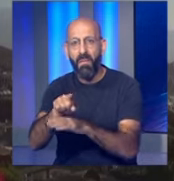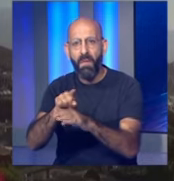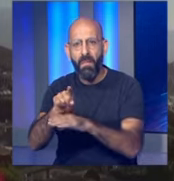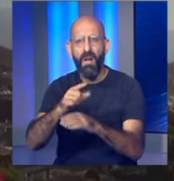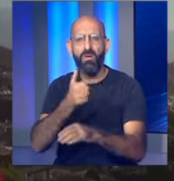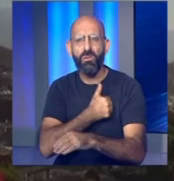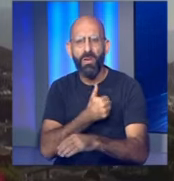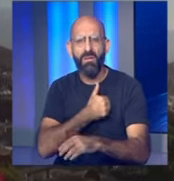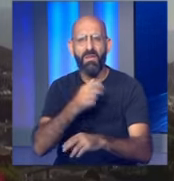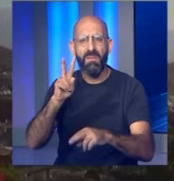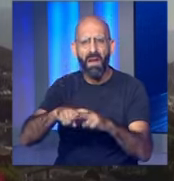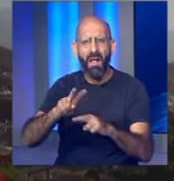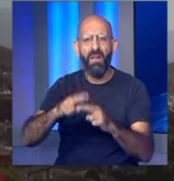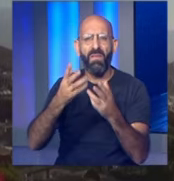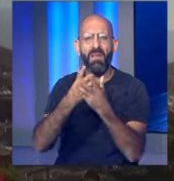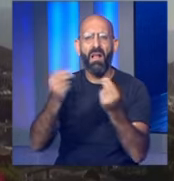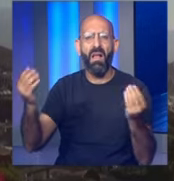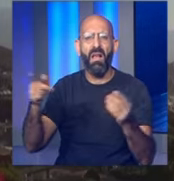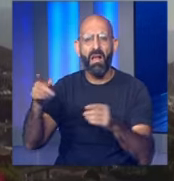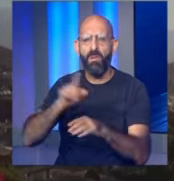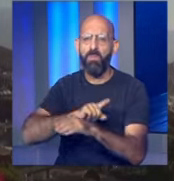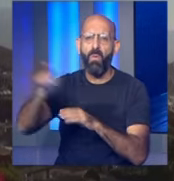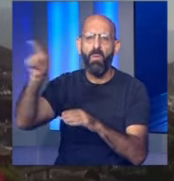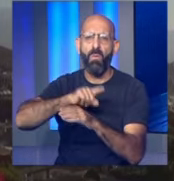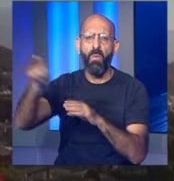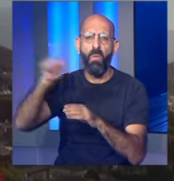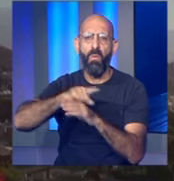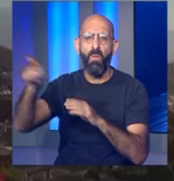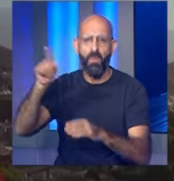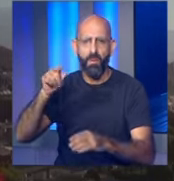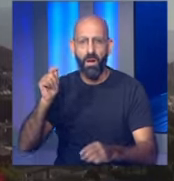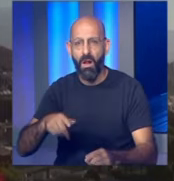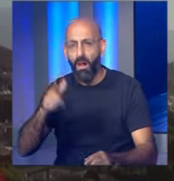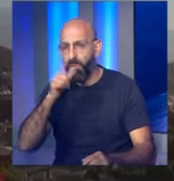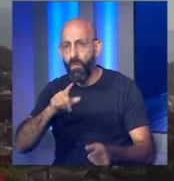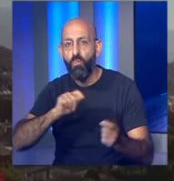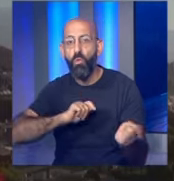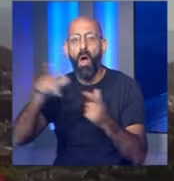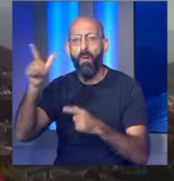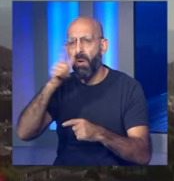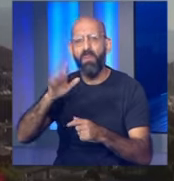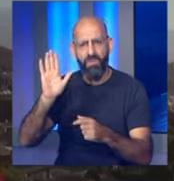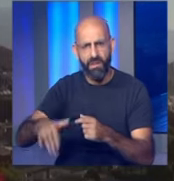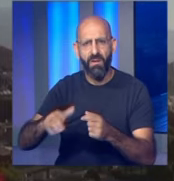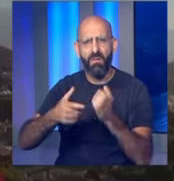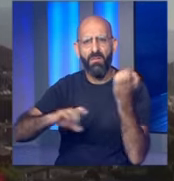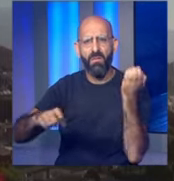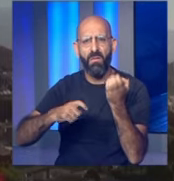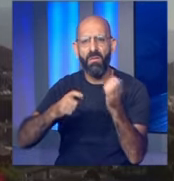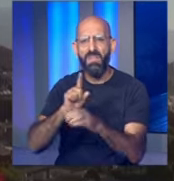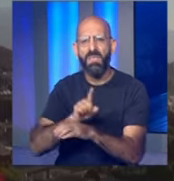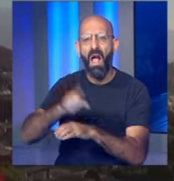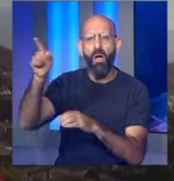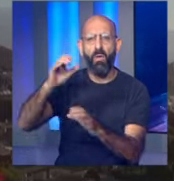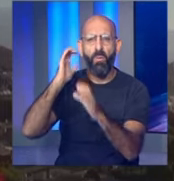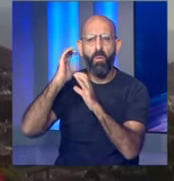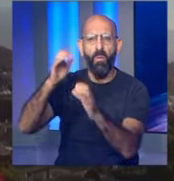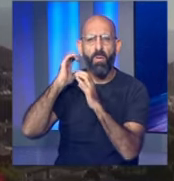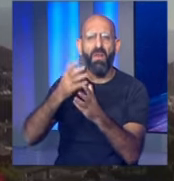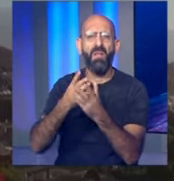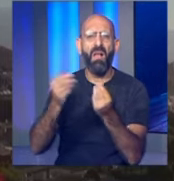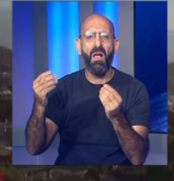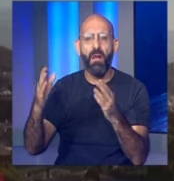أنه لدى وصول آليات وجنود العدوان المتقدمة باتجاه تل نحاس كفركلا إلى نقطة المكمن. اشتبك